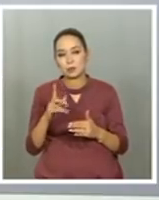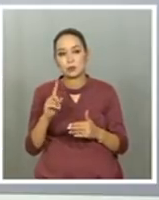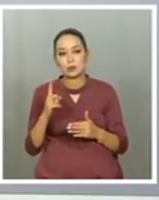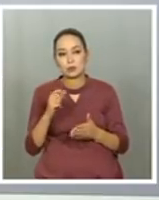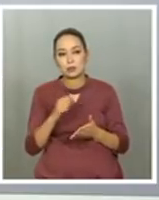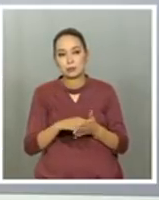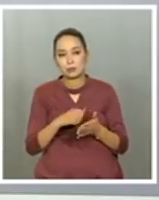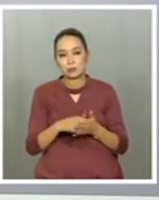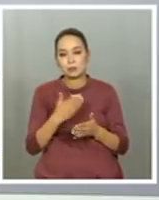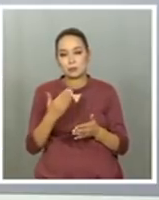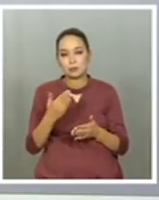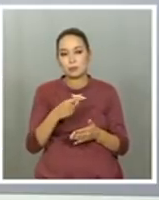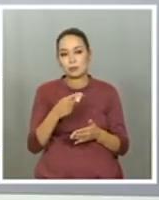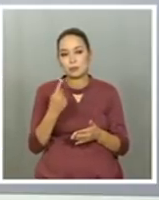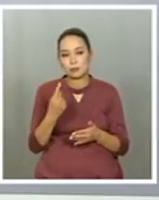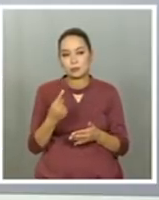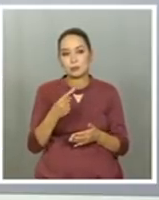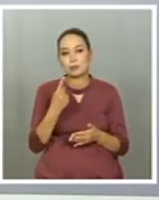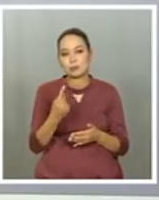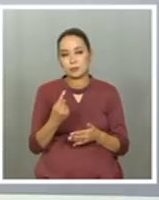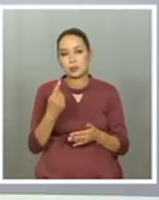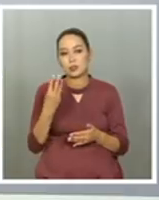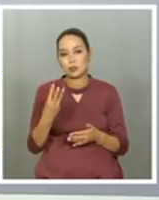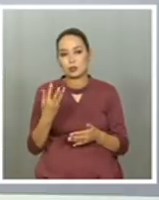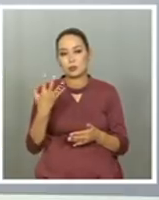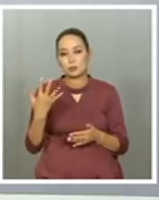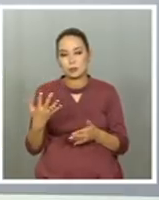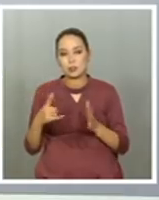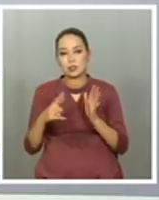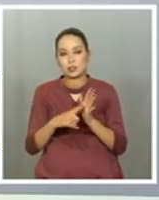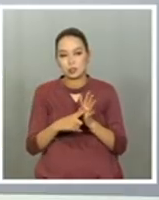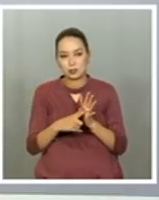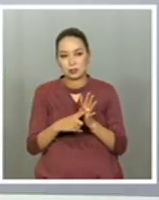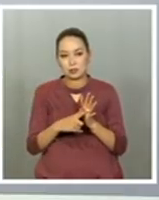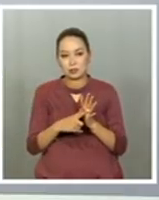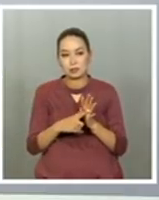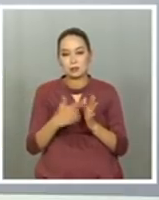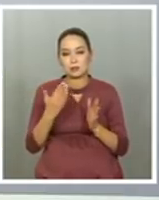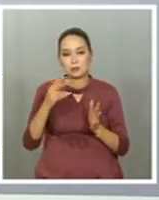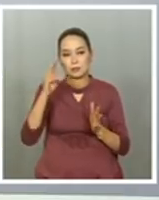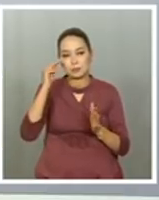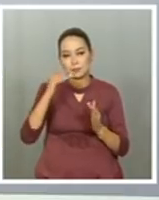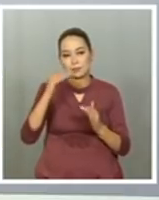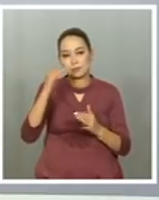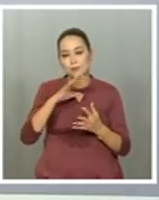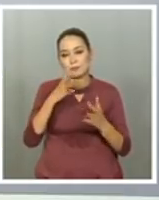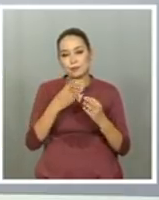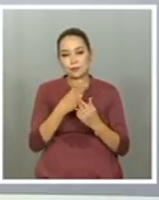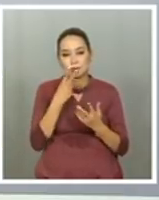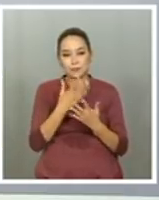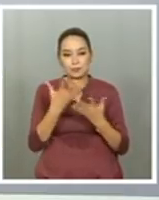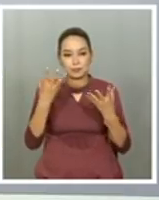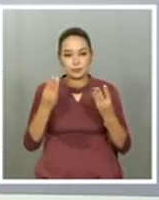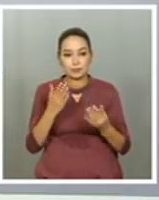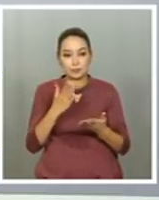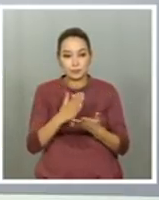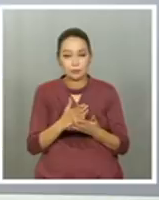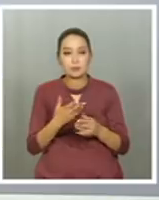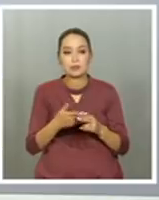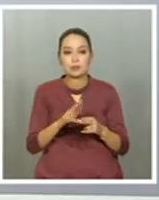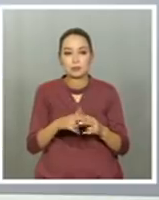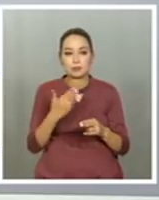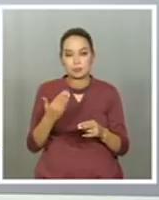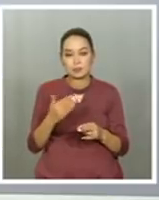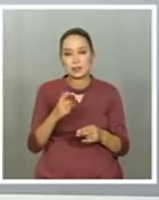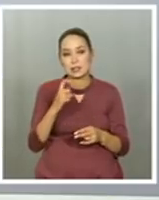оның минус 1, 1, 3, 5, 7 тотығы дәрежесін көрсететін кездері болады. Сол себепті оны біз